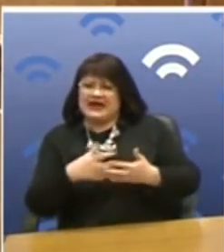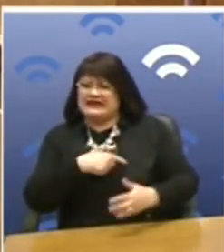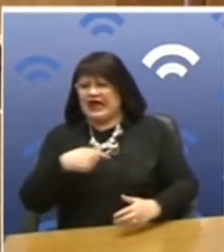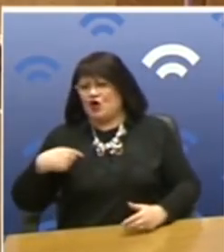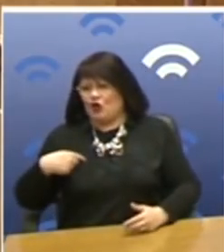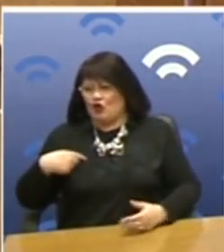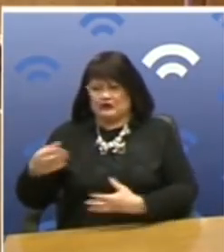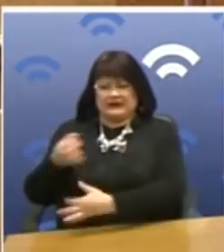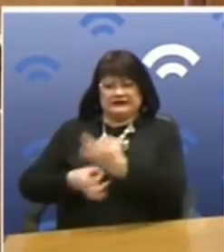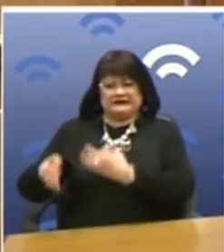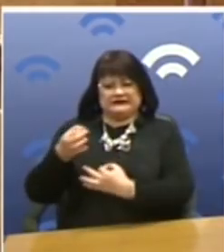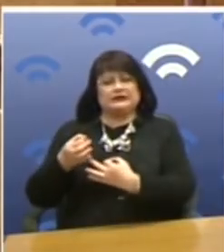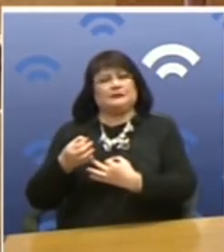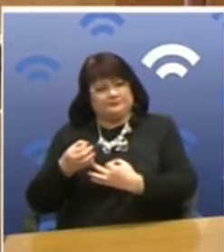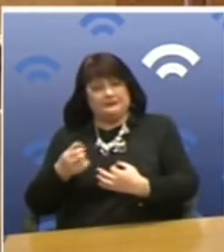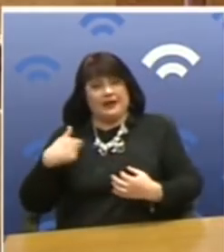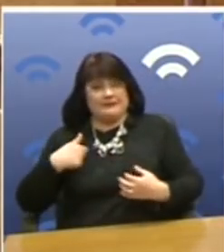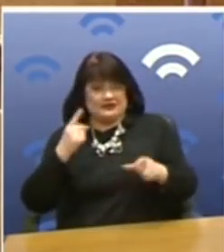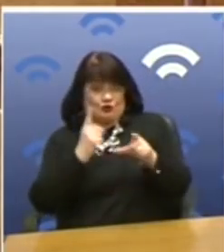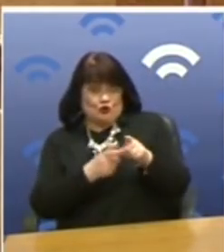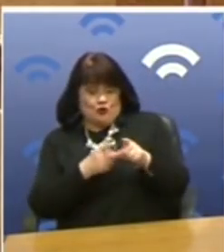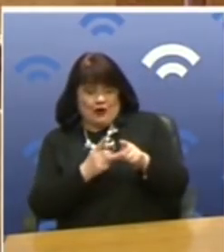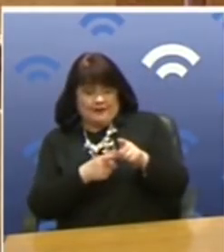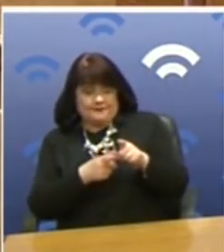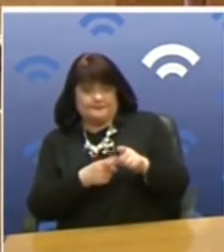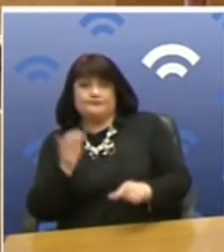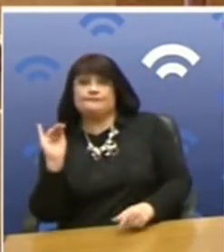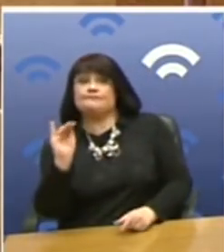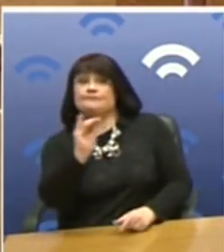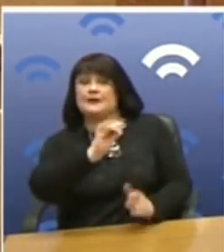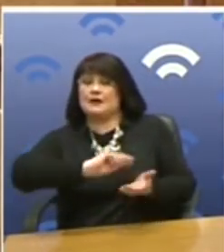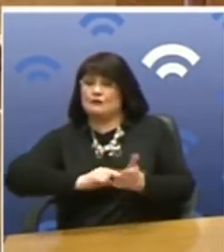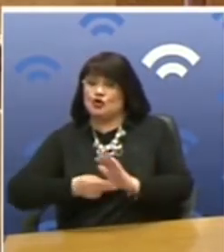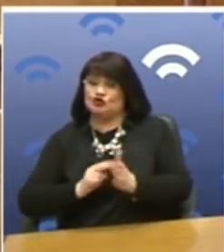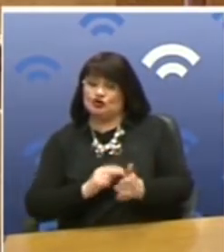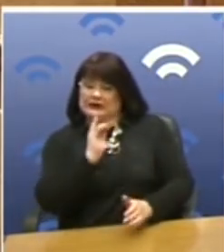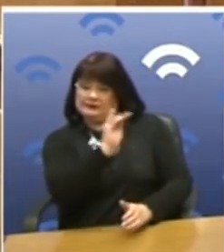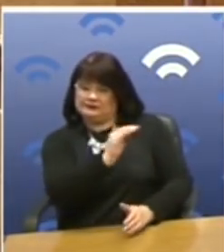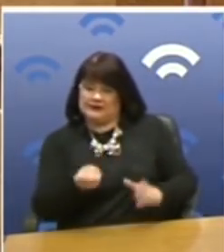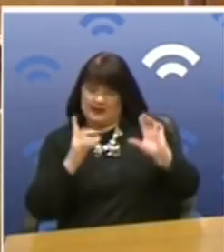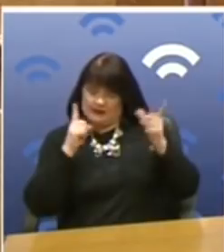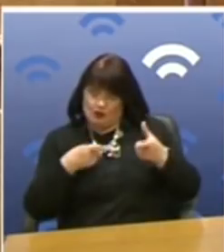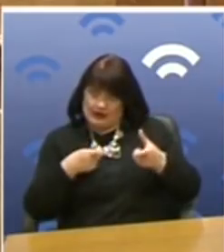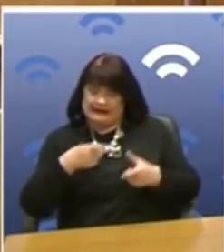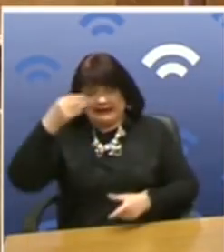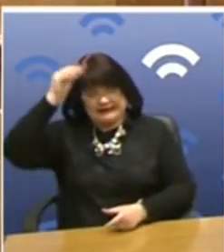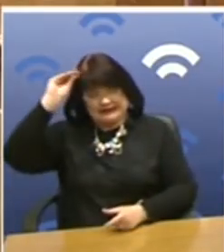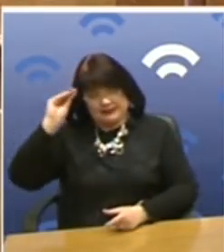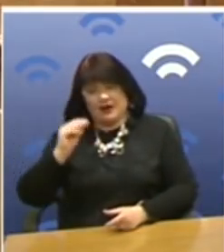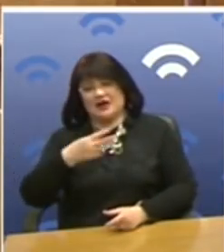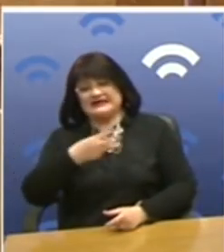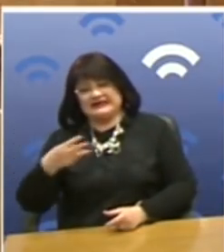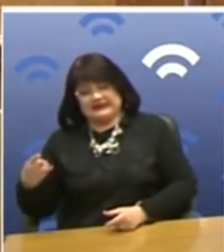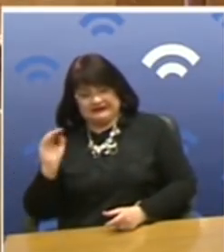οργανώσεων. Εμείς ως ΚΚΕ προειδοποιούσαμε τόσο εσάς όσο και τον κύριο Τσίπρα πως